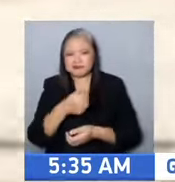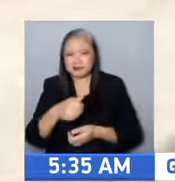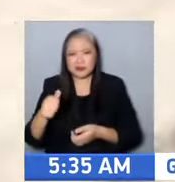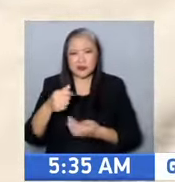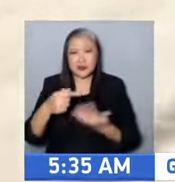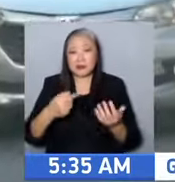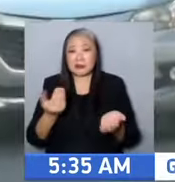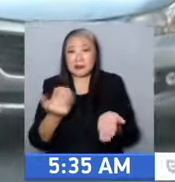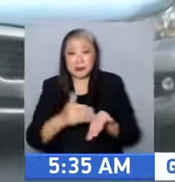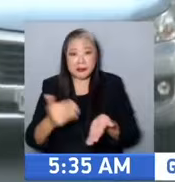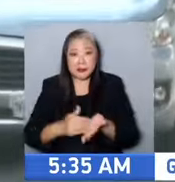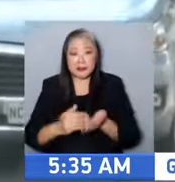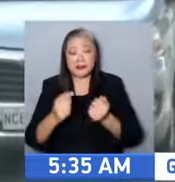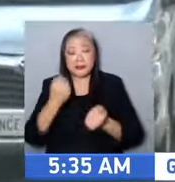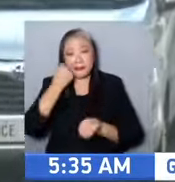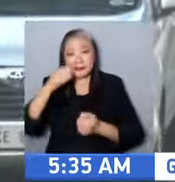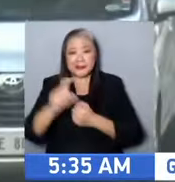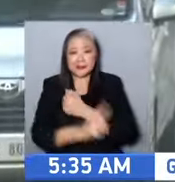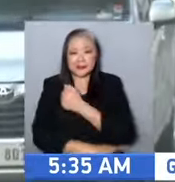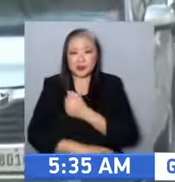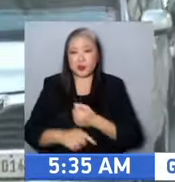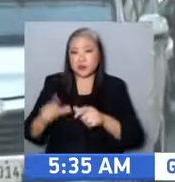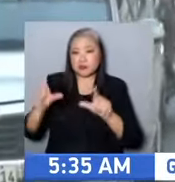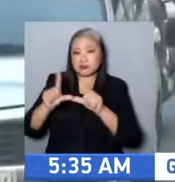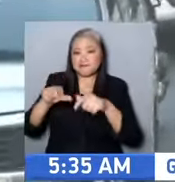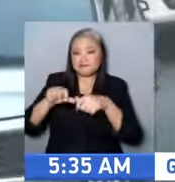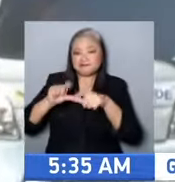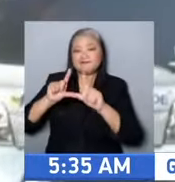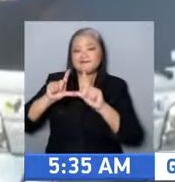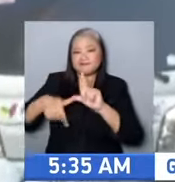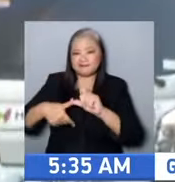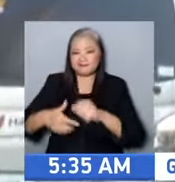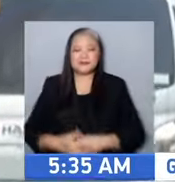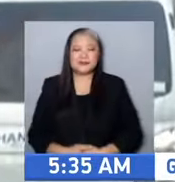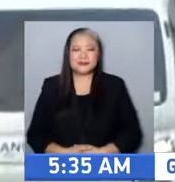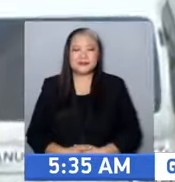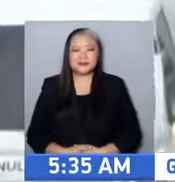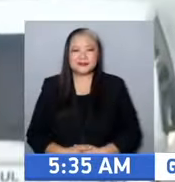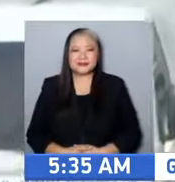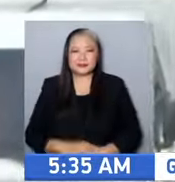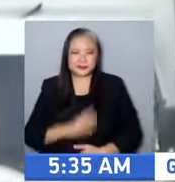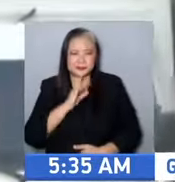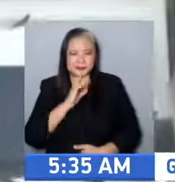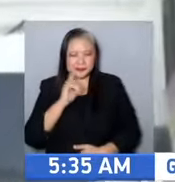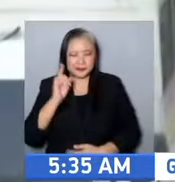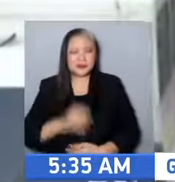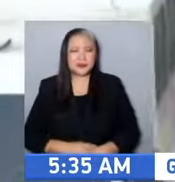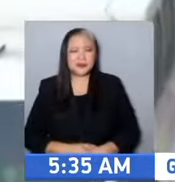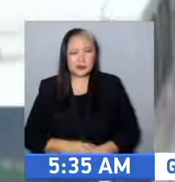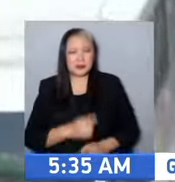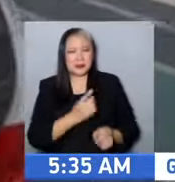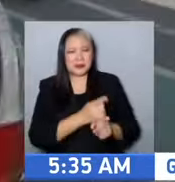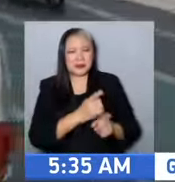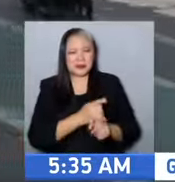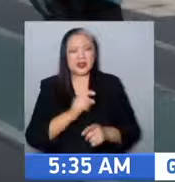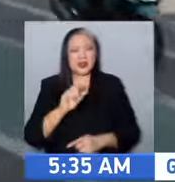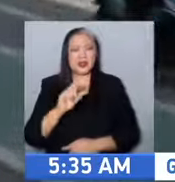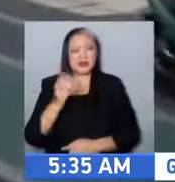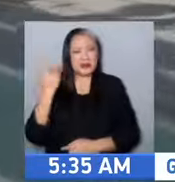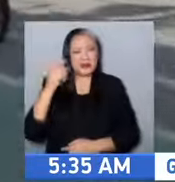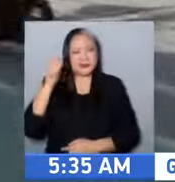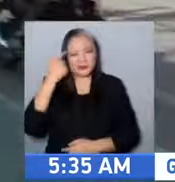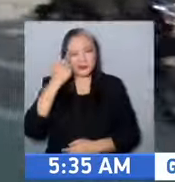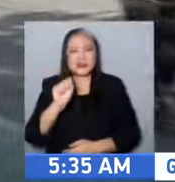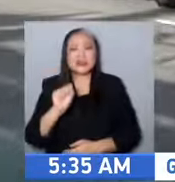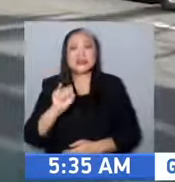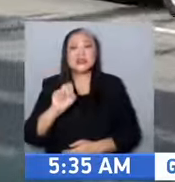lisensya ng motorista. De, tama yung sinasabi ni Singson, ni Governor, na hindi naman ako dumaan,